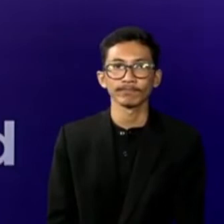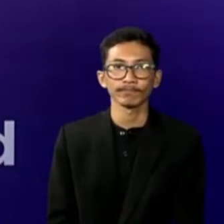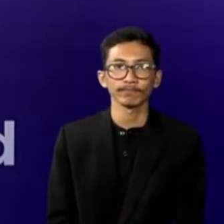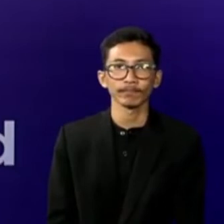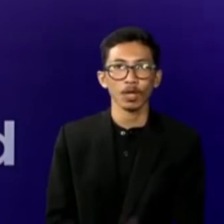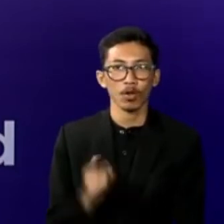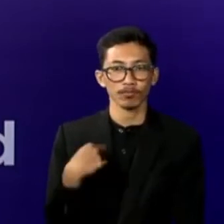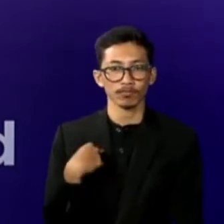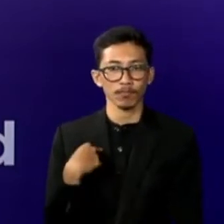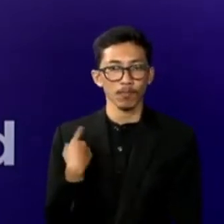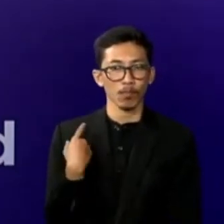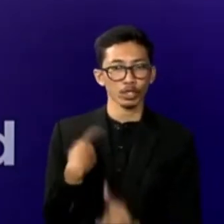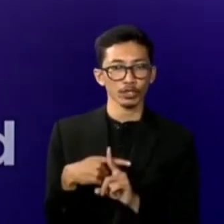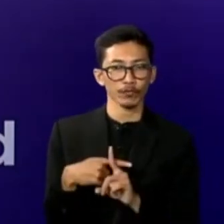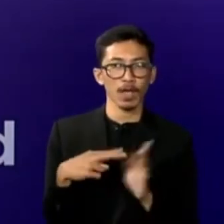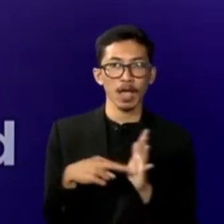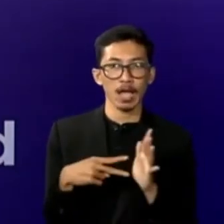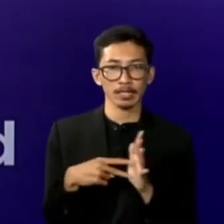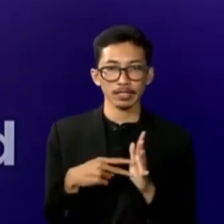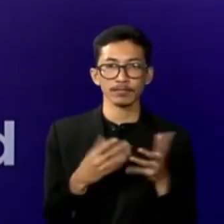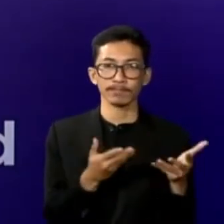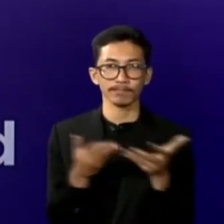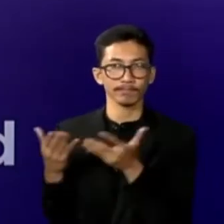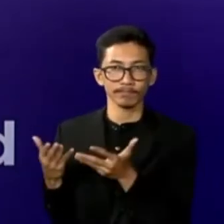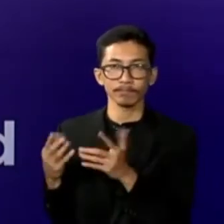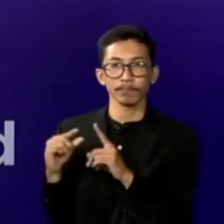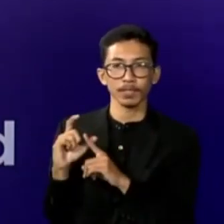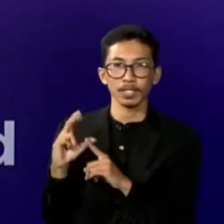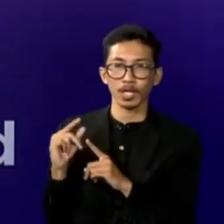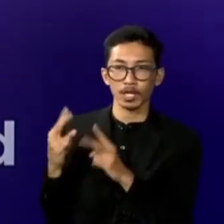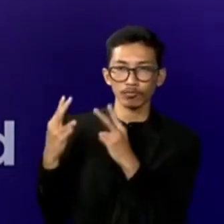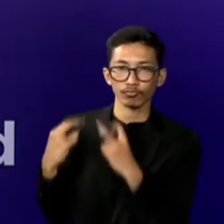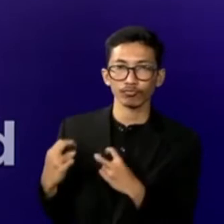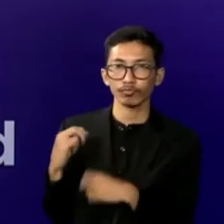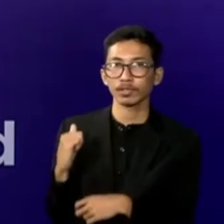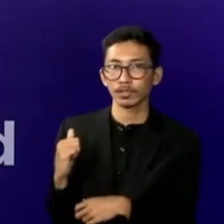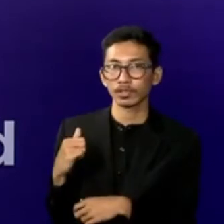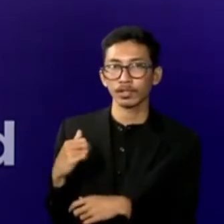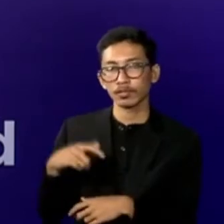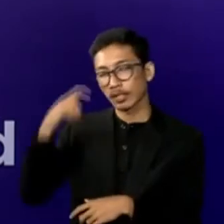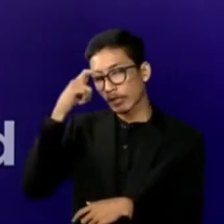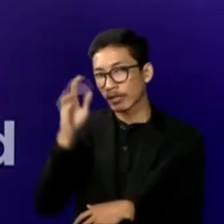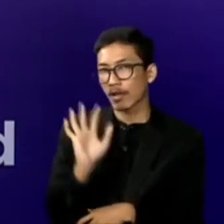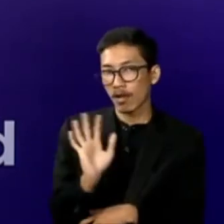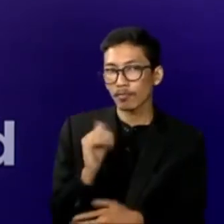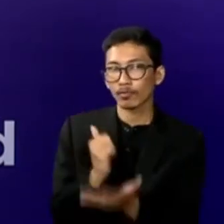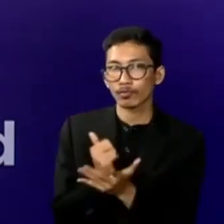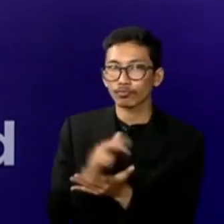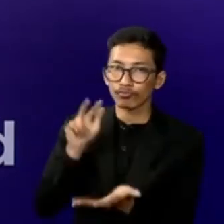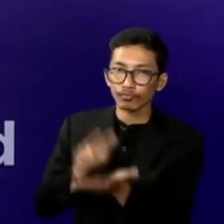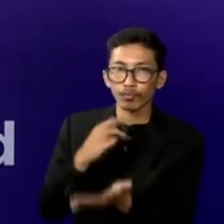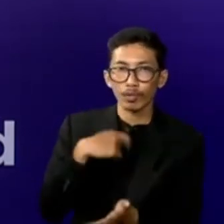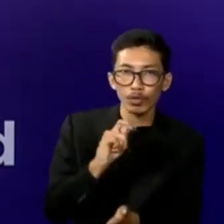positif maka kita akan diteruskan dengan pemeriksaan PCR untuk melakukan diagnosa untuk konformasi